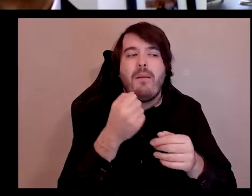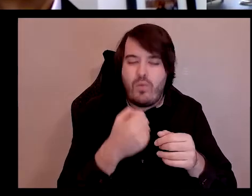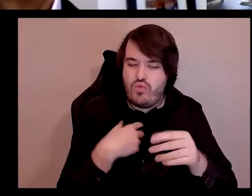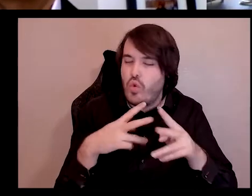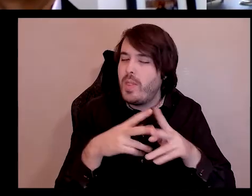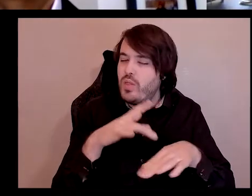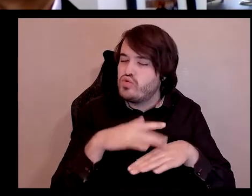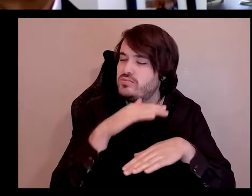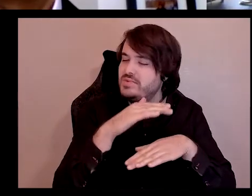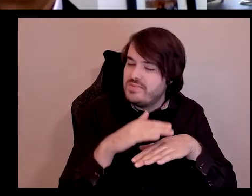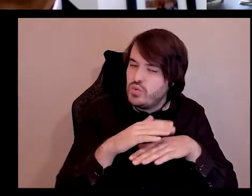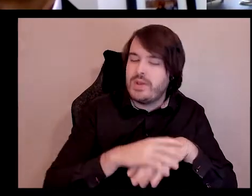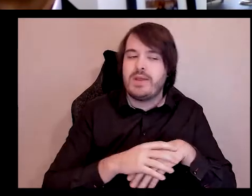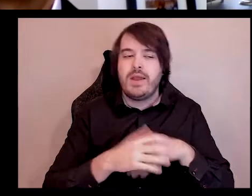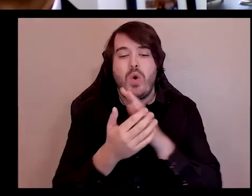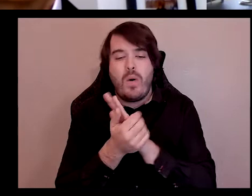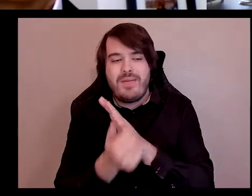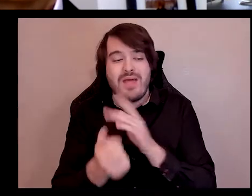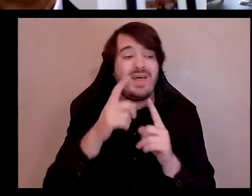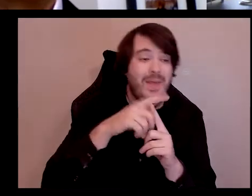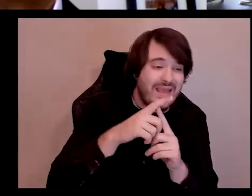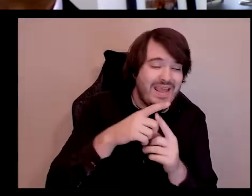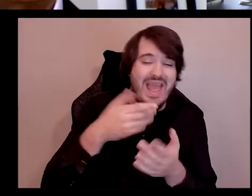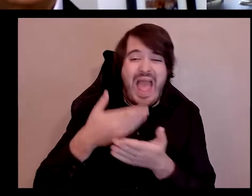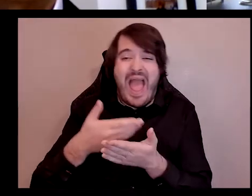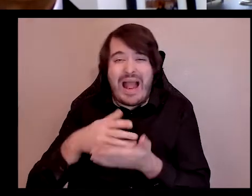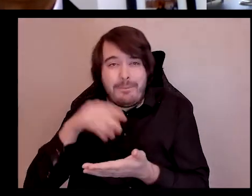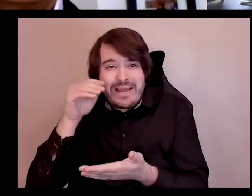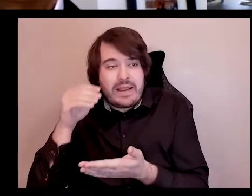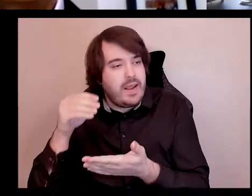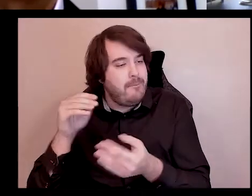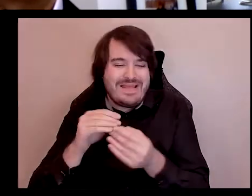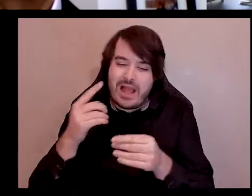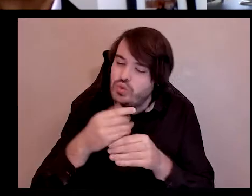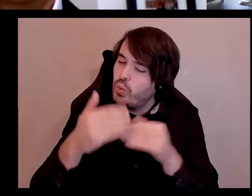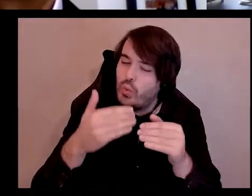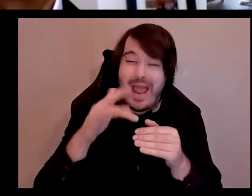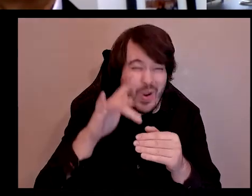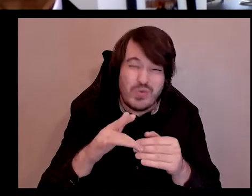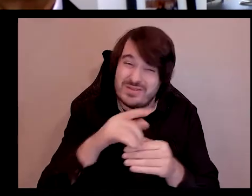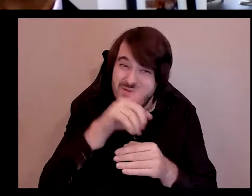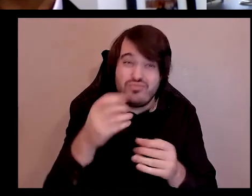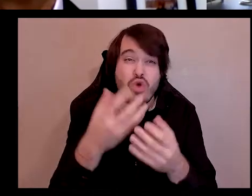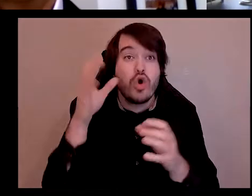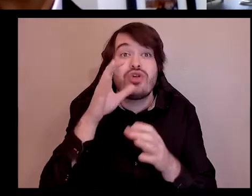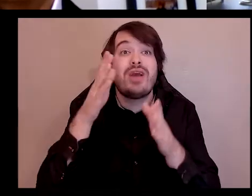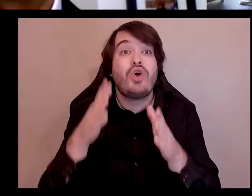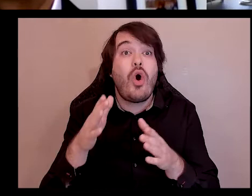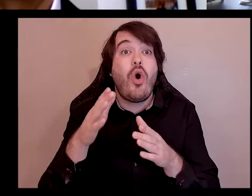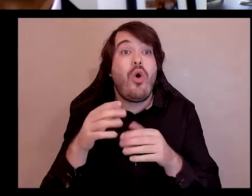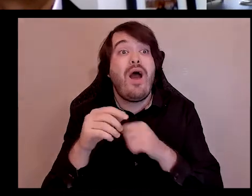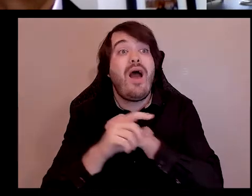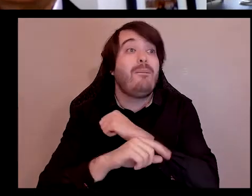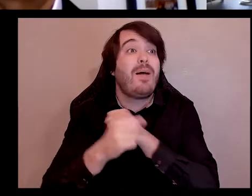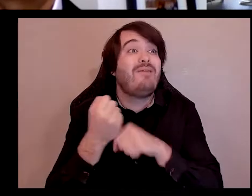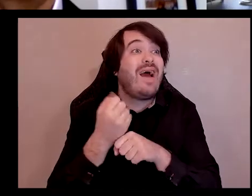diversifiées, facteurs de risque qui peuvent être diminués aussi, des compétences techniques et académiques qui sont maintenues à jour